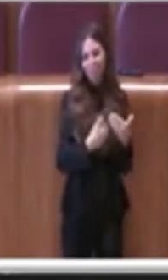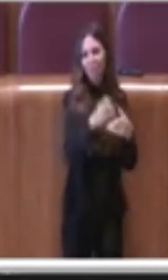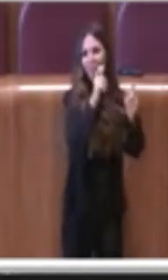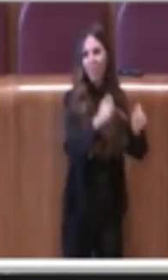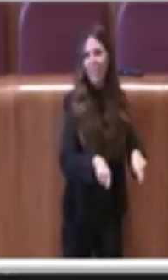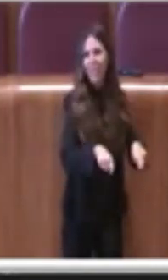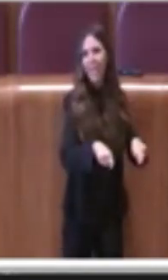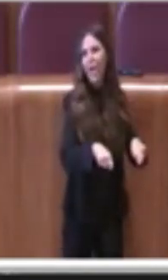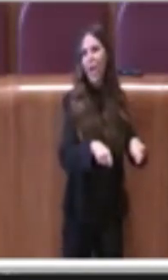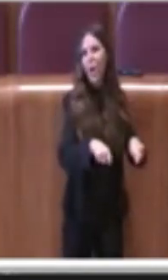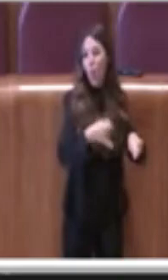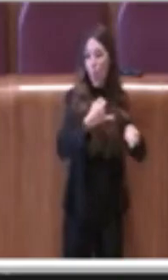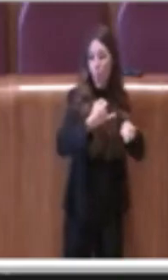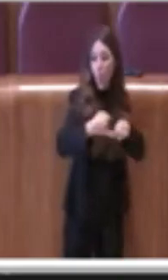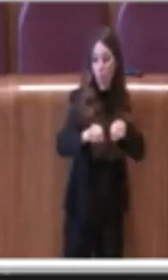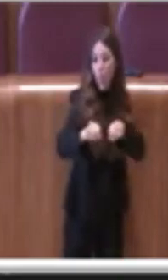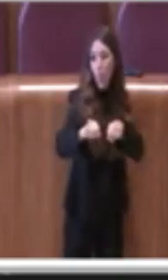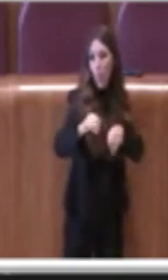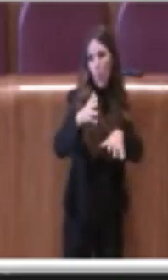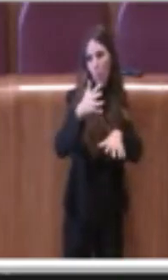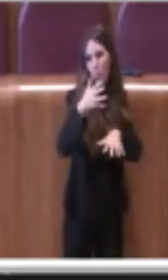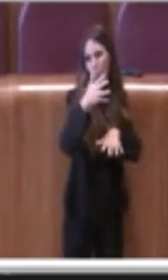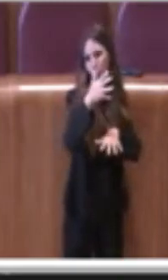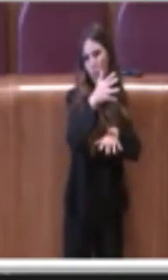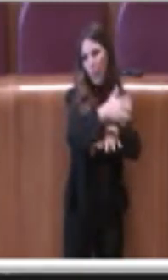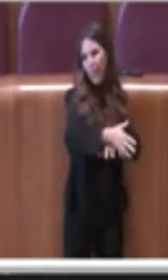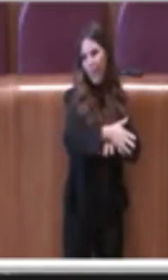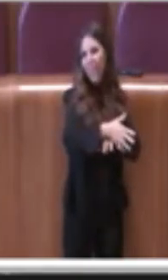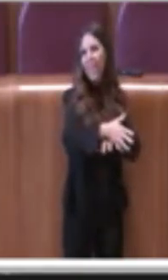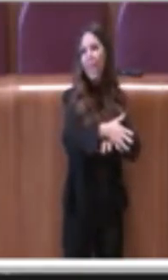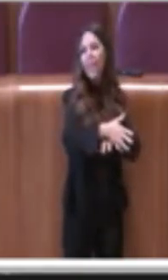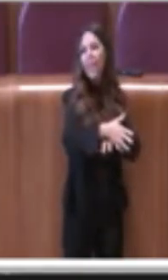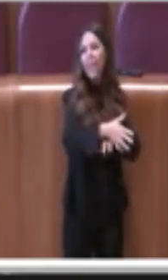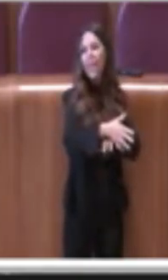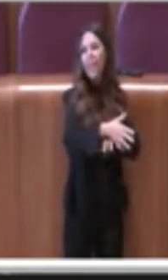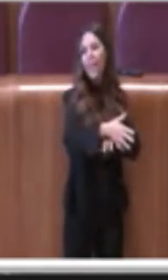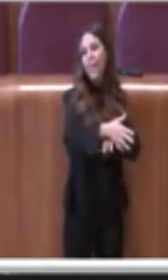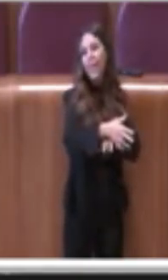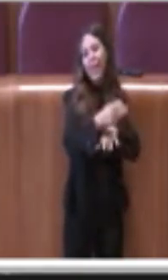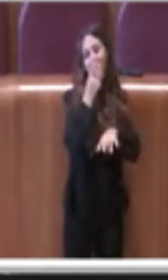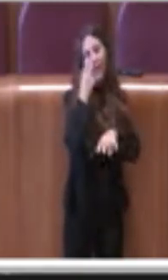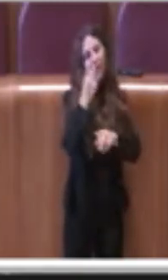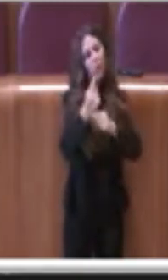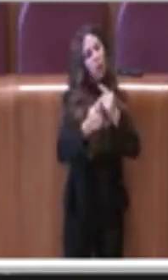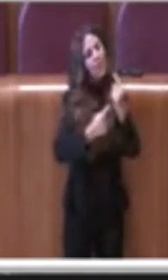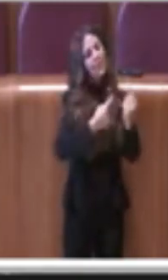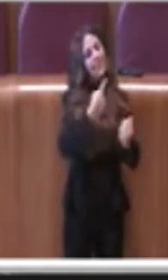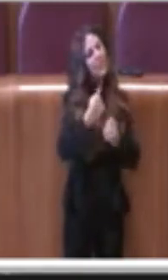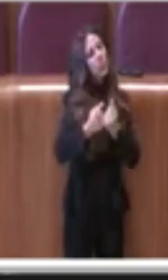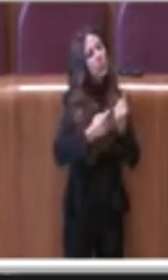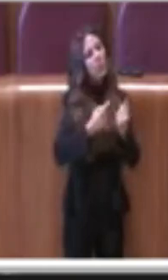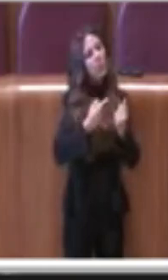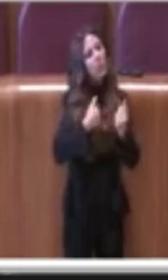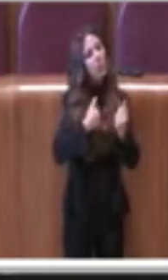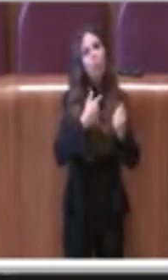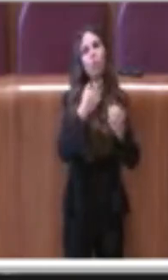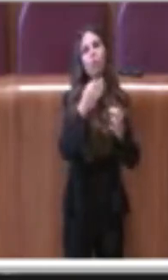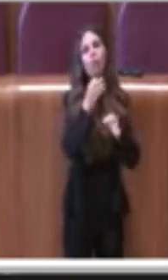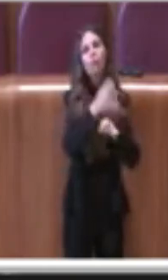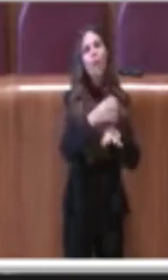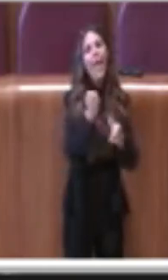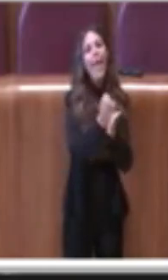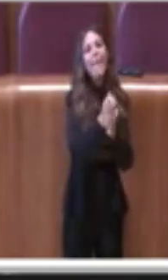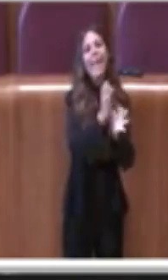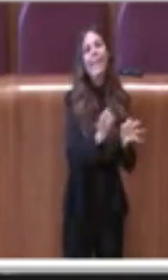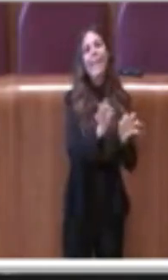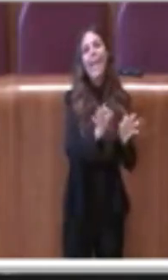intervento ovviamente non centrato poi diciamo, nel contesto ovviamente, che oggi stiamo trattando, perciò la delibera su Paesca